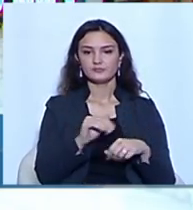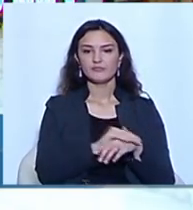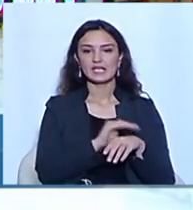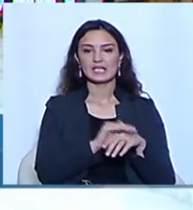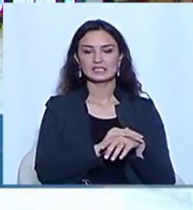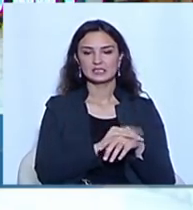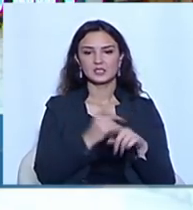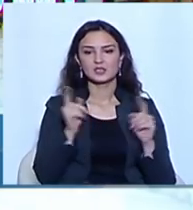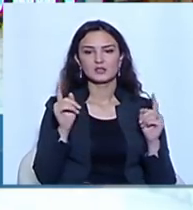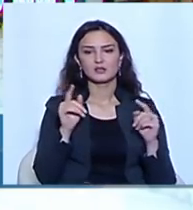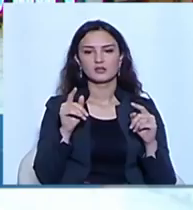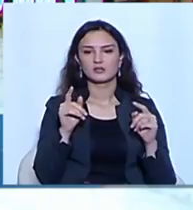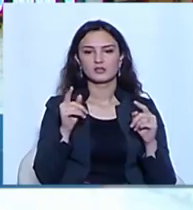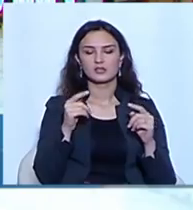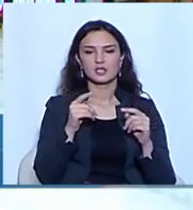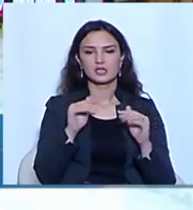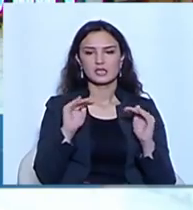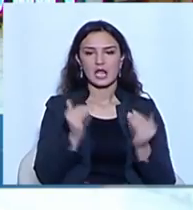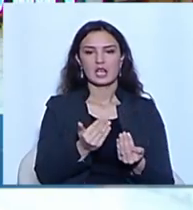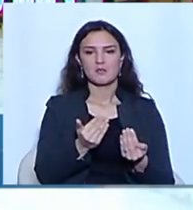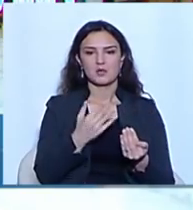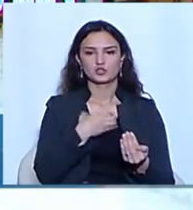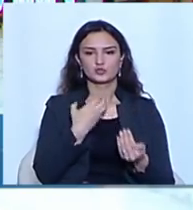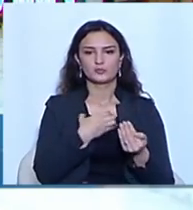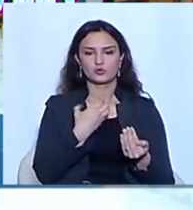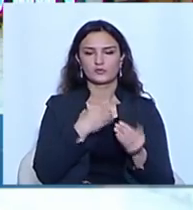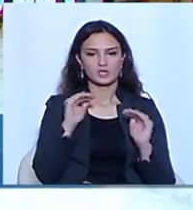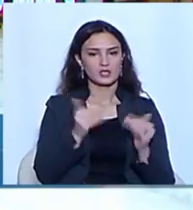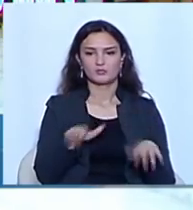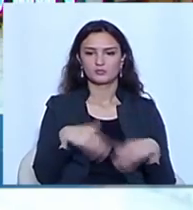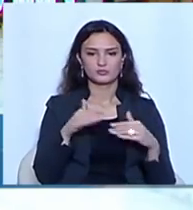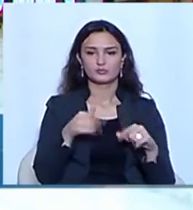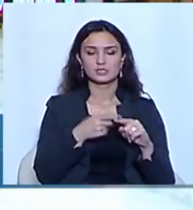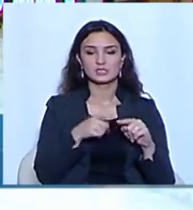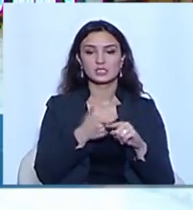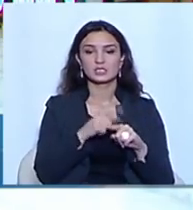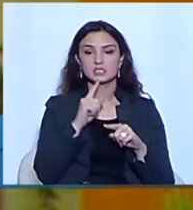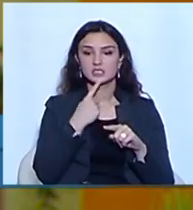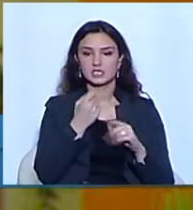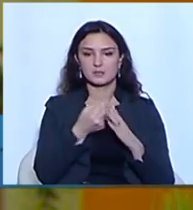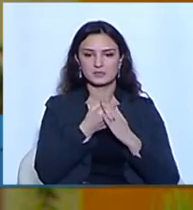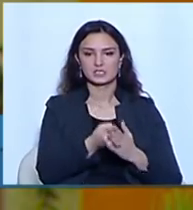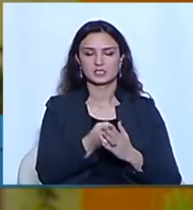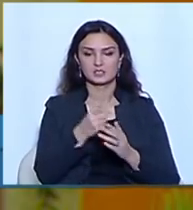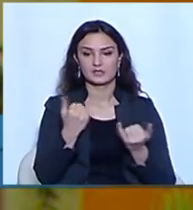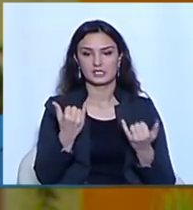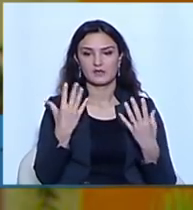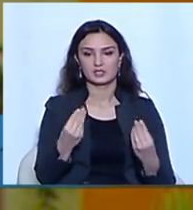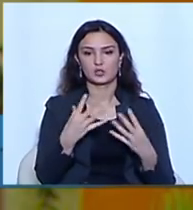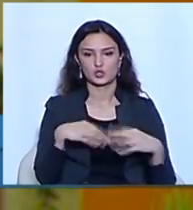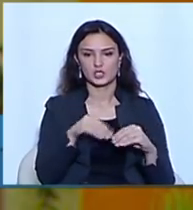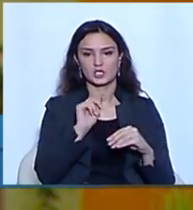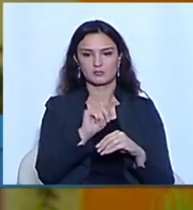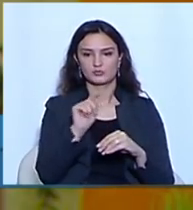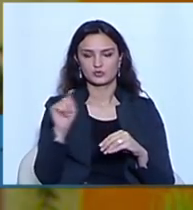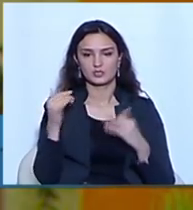კეთილგანწყობილი, ნაკლებად შფოთიანი გარემო. სად არის ეს გარემო? ეს ძალიან ძნელად მისაღწევია დღევანდელ